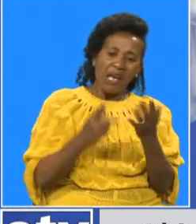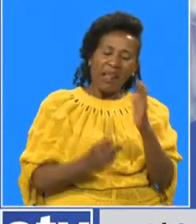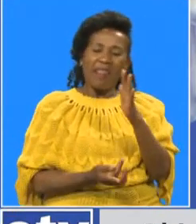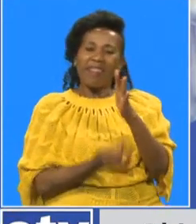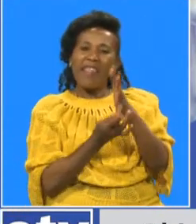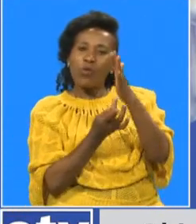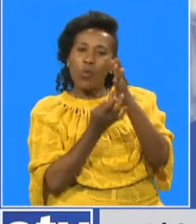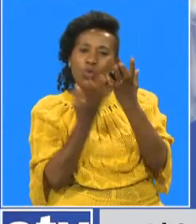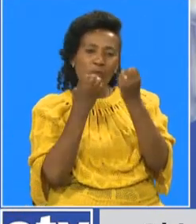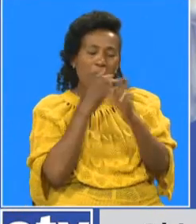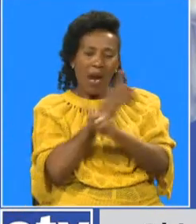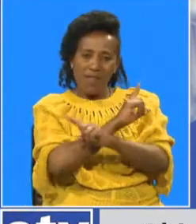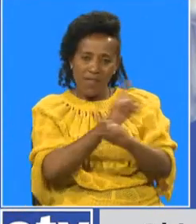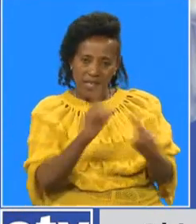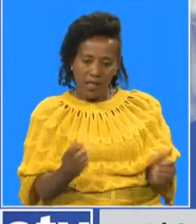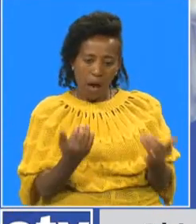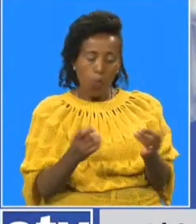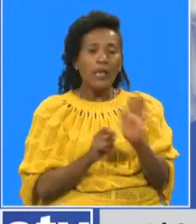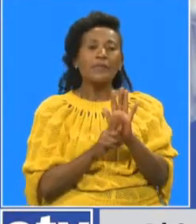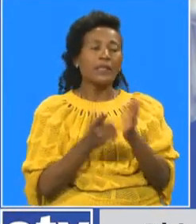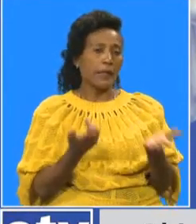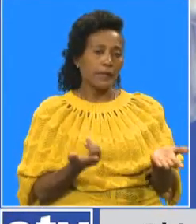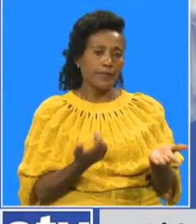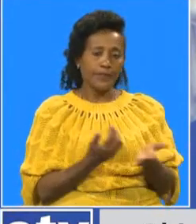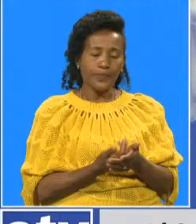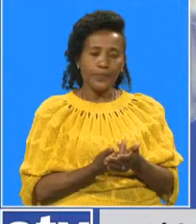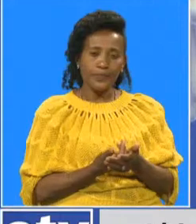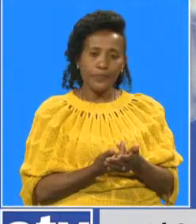ቴክኖሎጂ ስለማይፈልግ አሁን ለምሳሌ